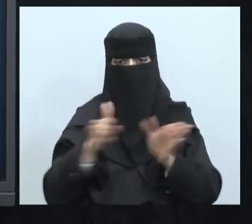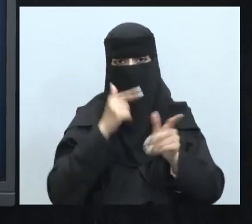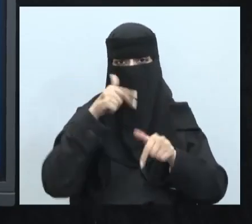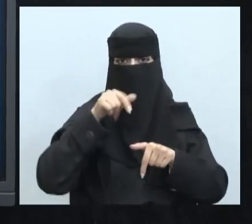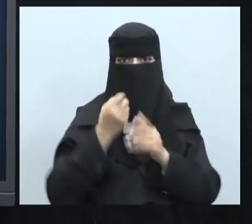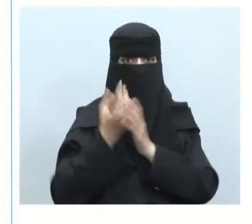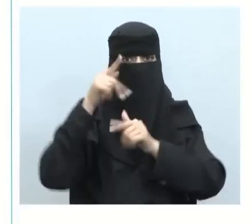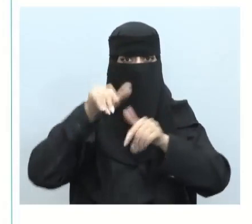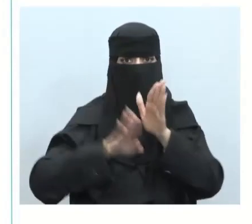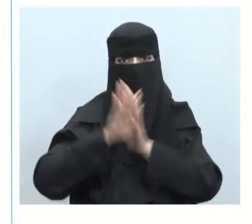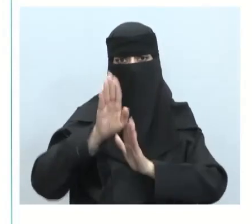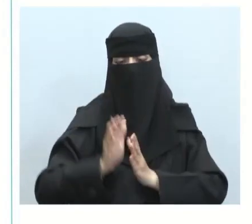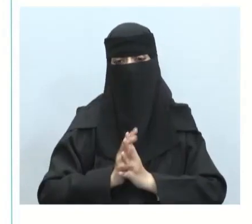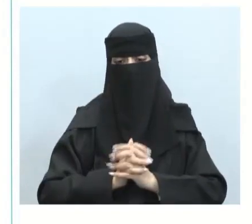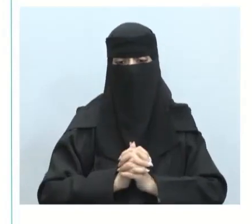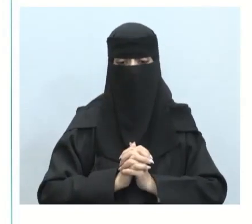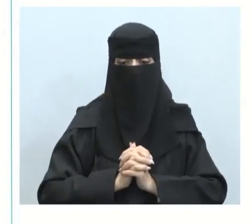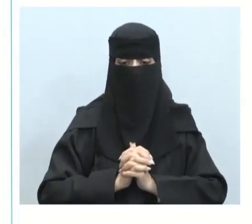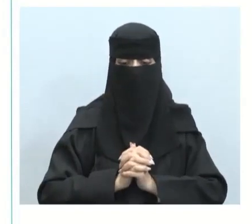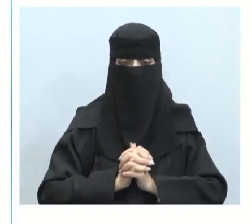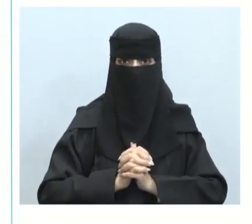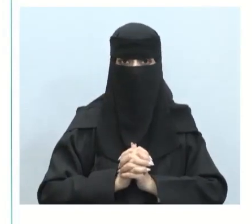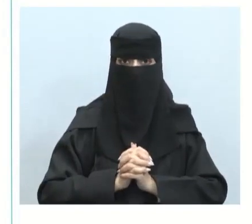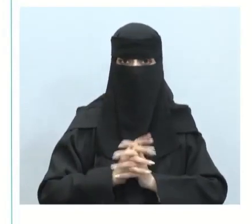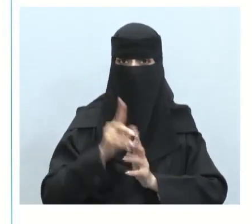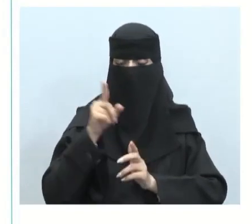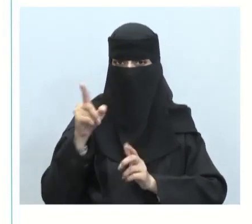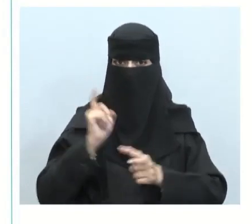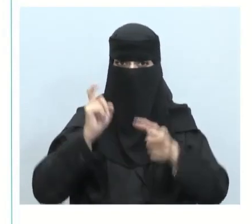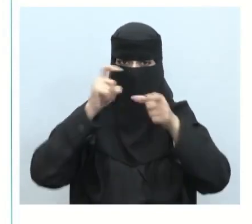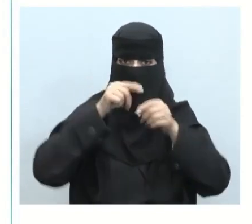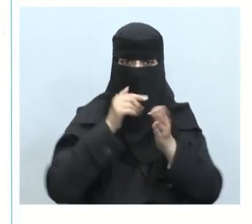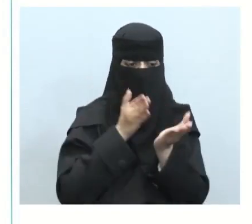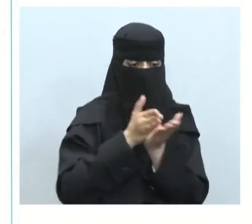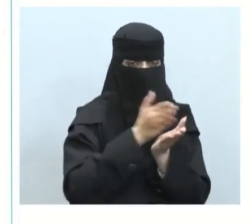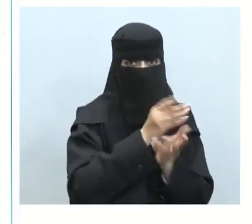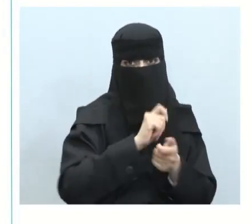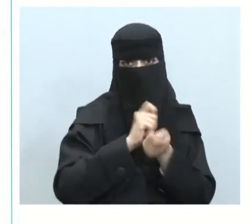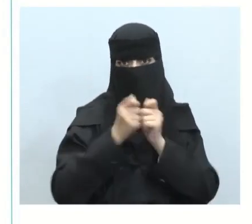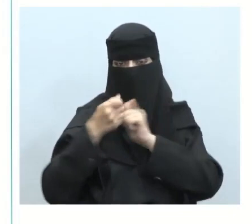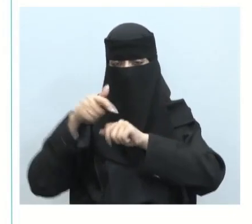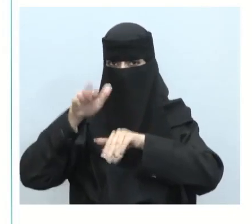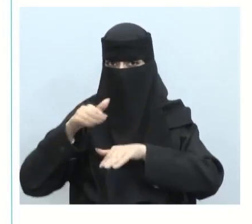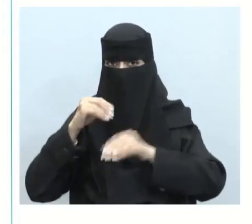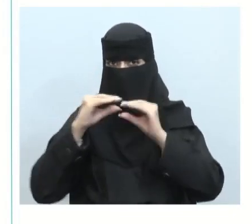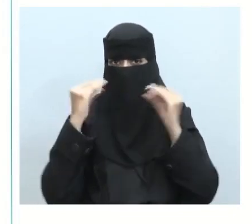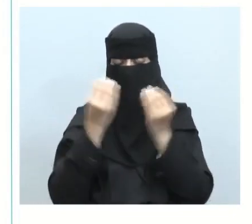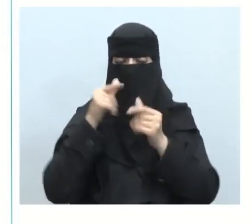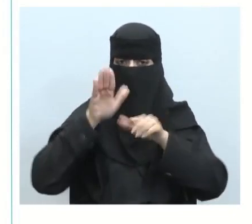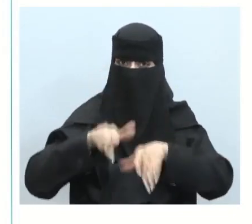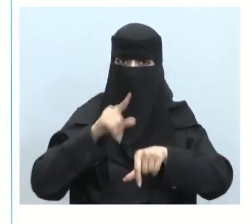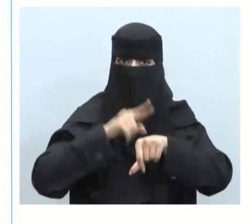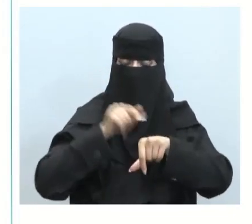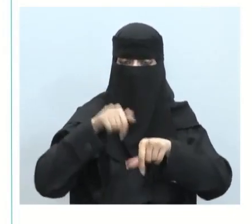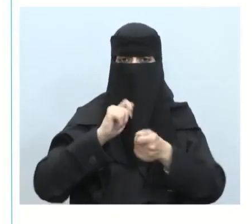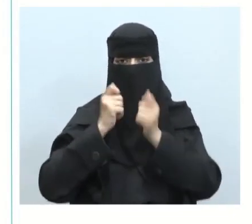يتم اكتشافها وتطويره هذا يقودنا الى الاتجاهات المتغيره اداره اذا كل حقبه قد يكون